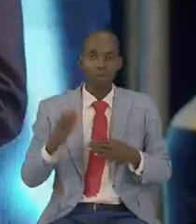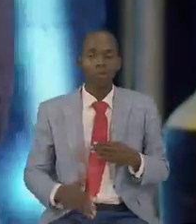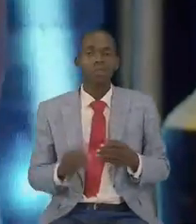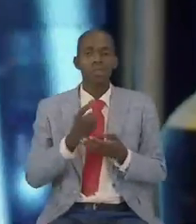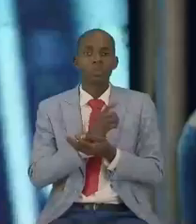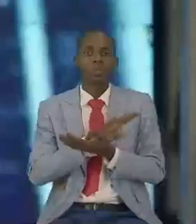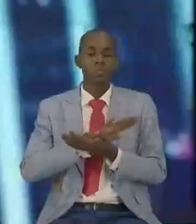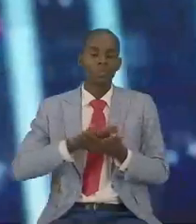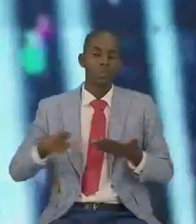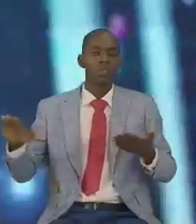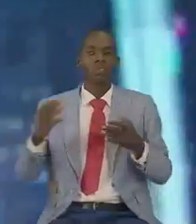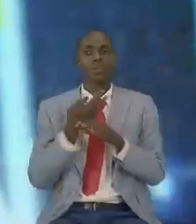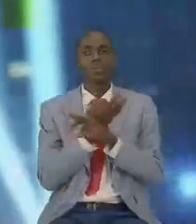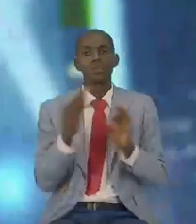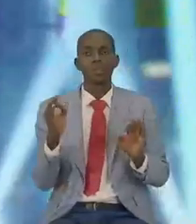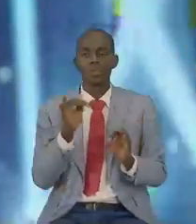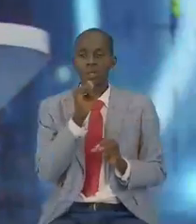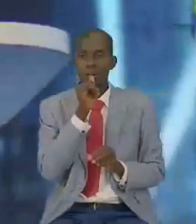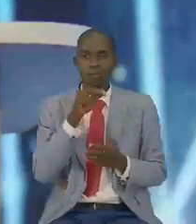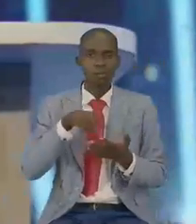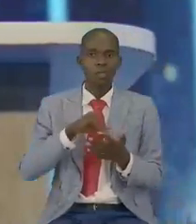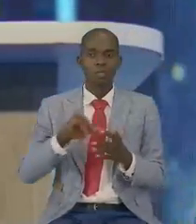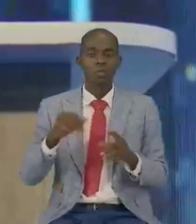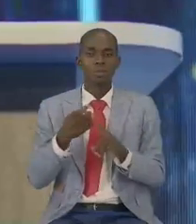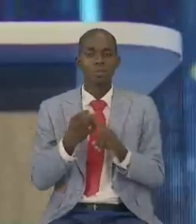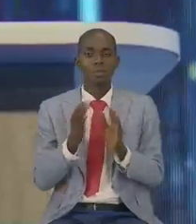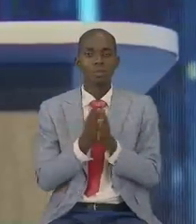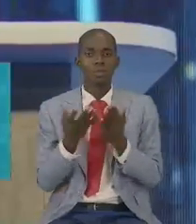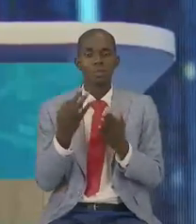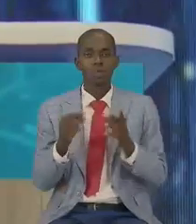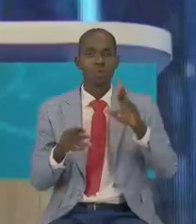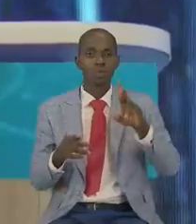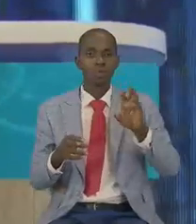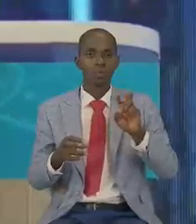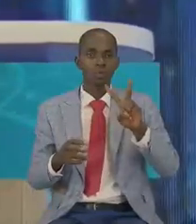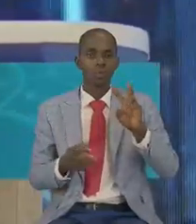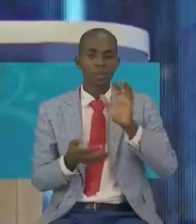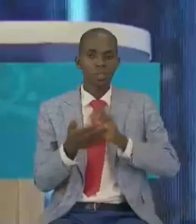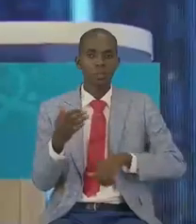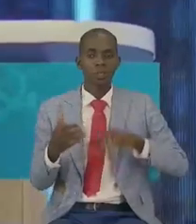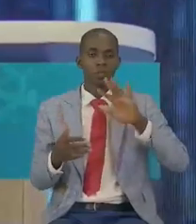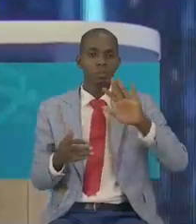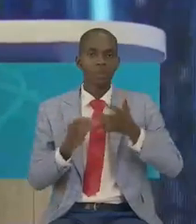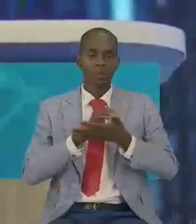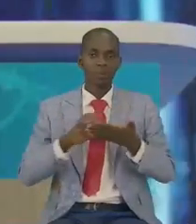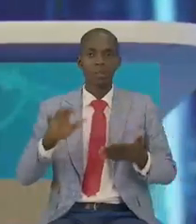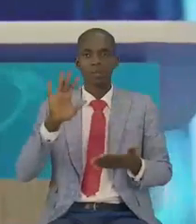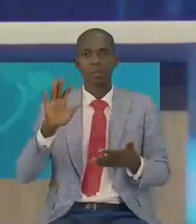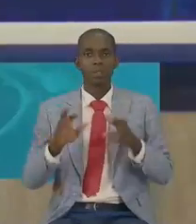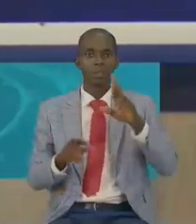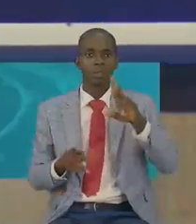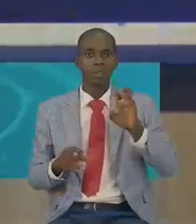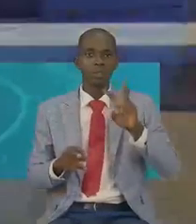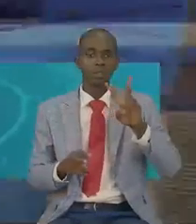ta libération totale. Apocalypse chapitre 5, verset 5.